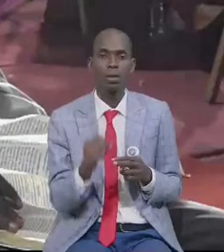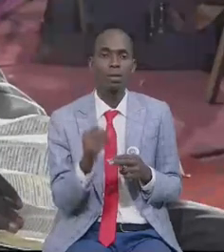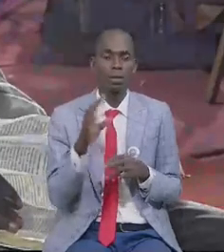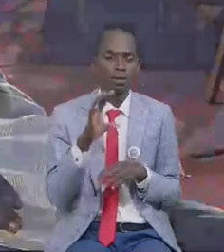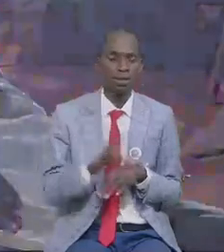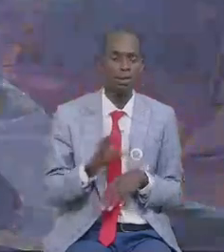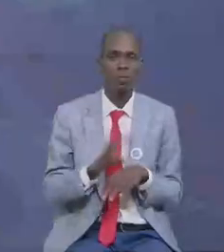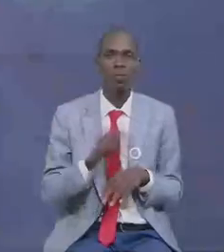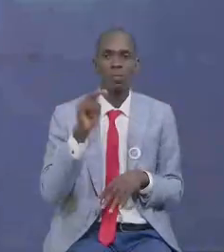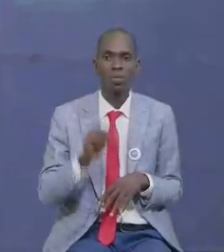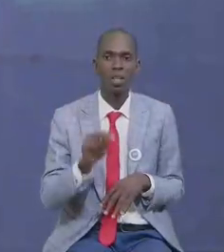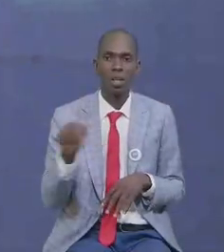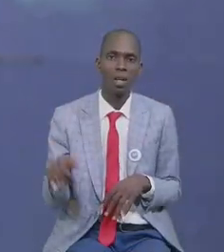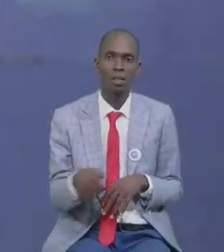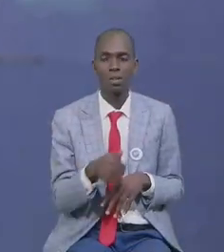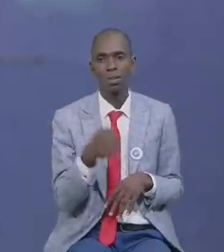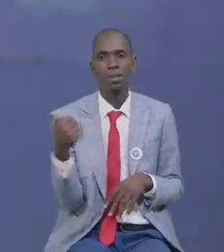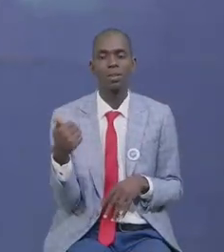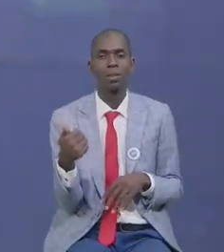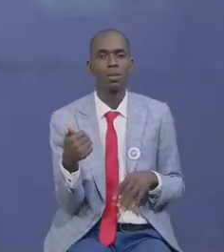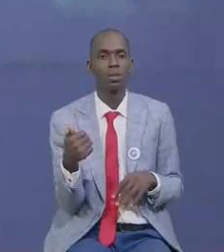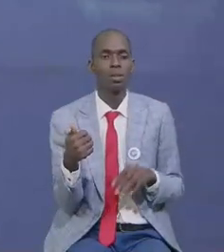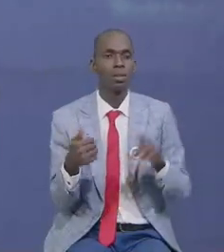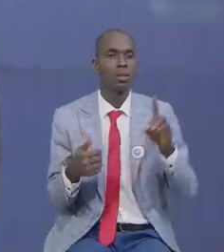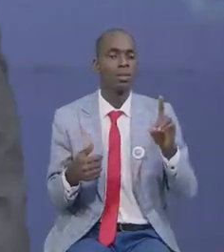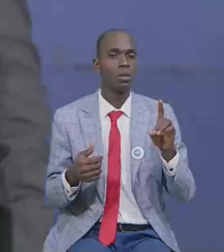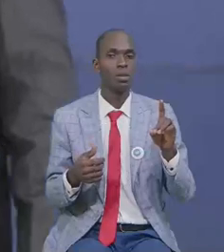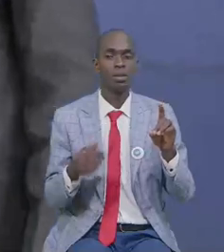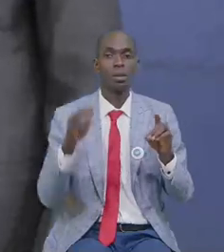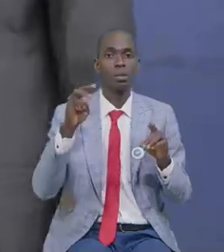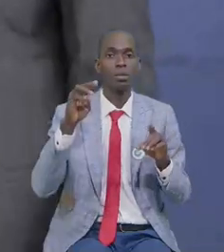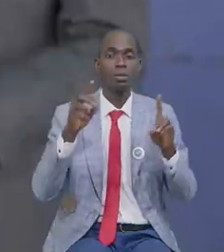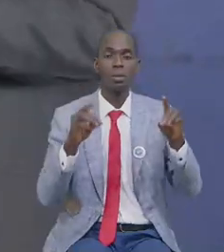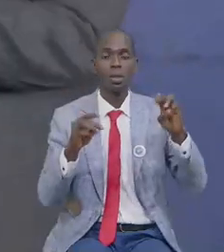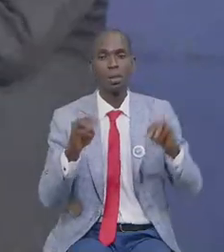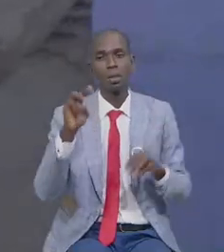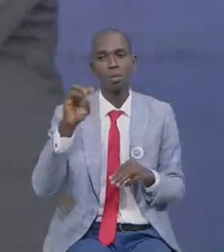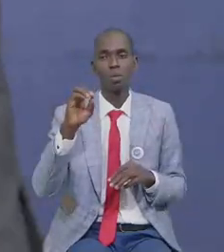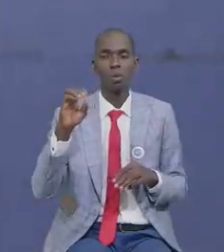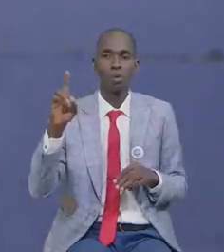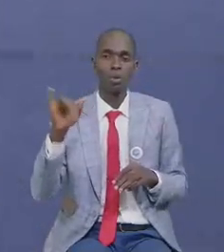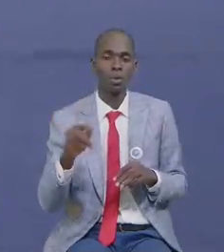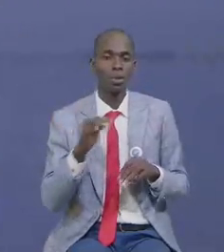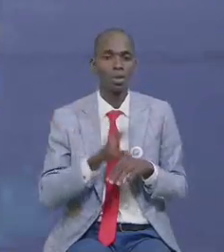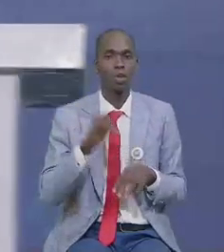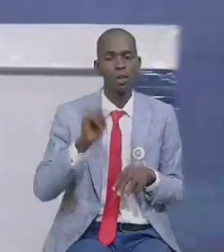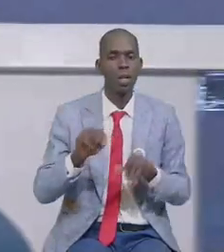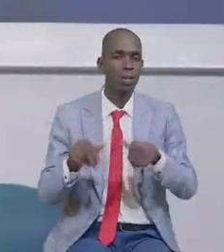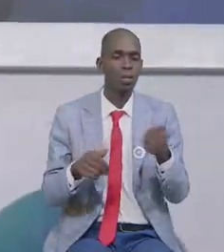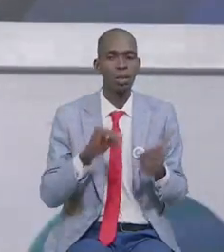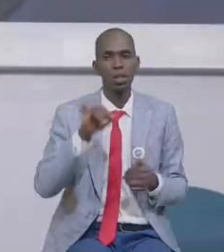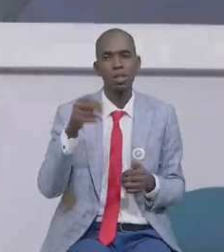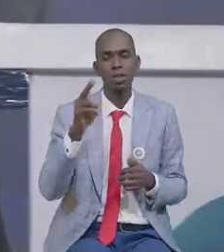L'Église a besoin d'un autre Moody. L'Église a besoin d'un autre John Wesley.